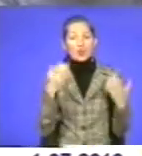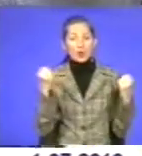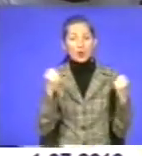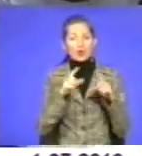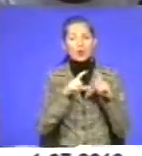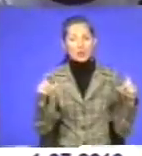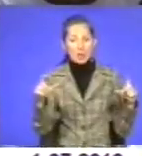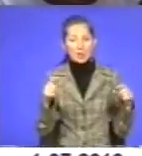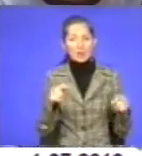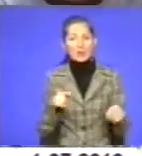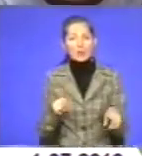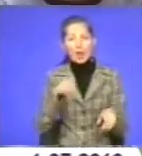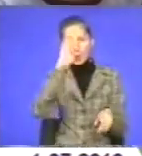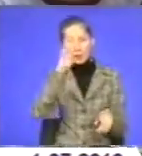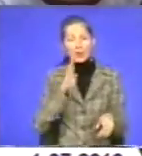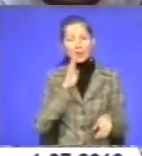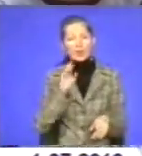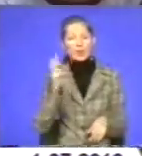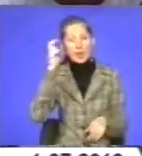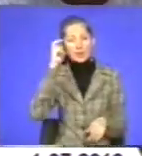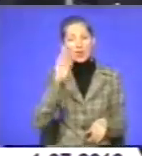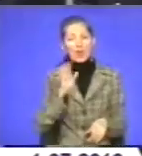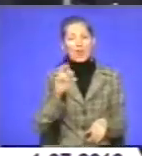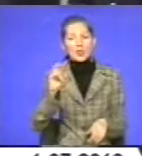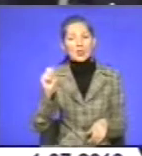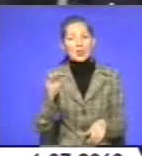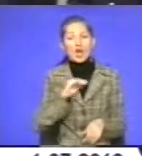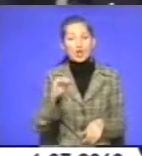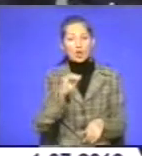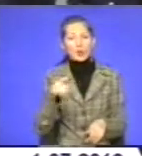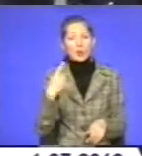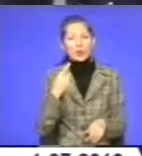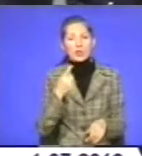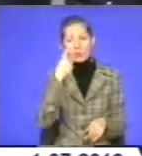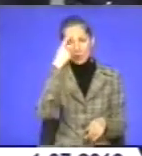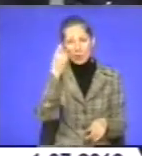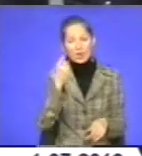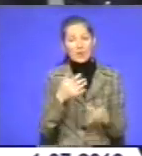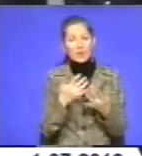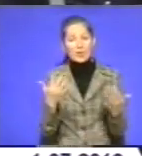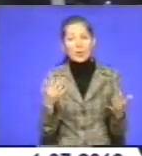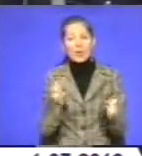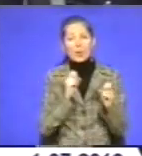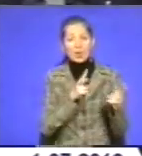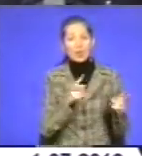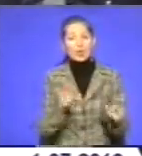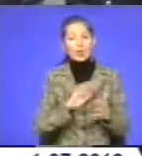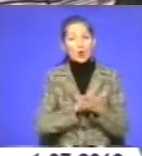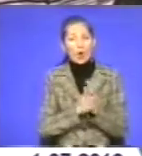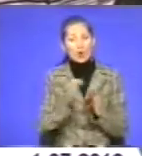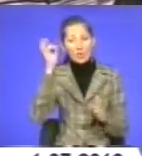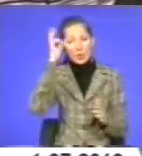дівчаток із Київської, Волинської, Житомирської областей застерігали від різноманітних небезпечних ситуацій. Нагадували правила поведінки на